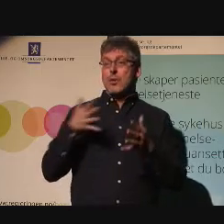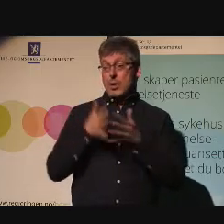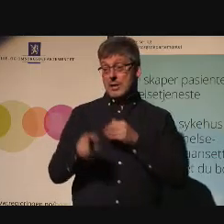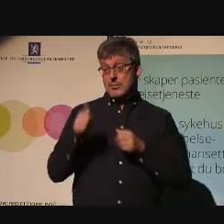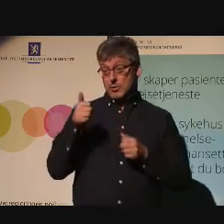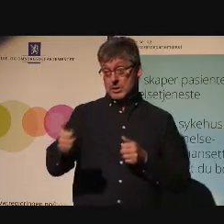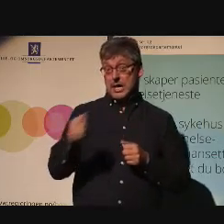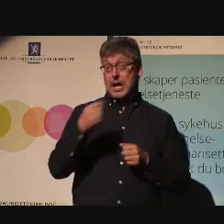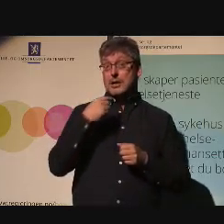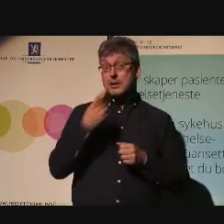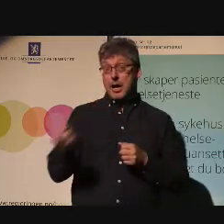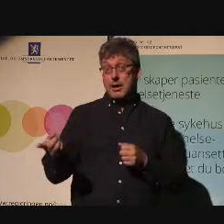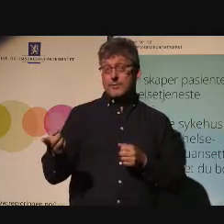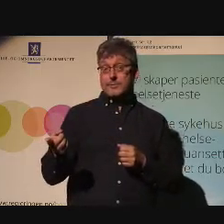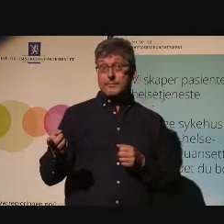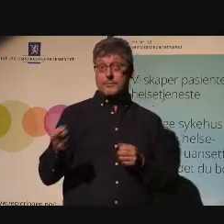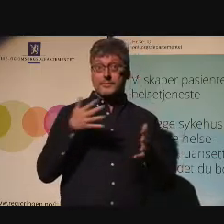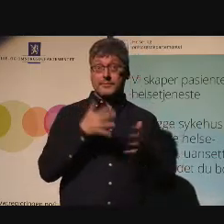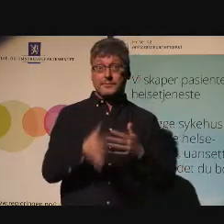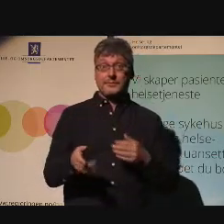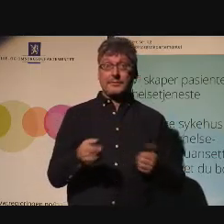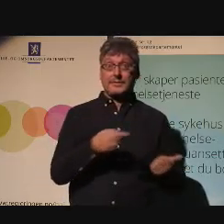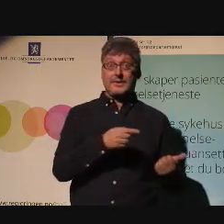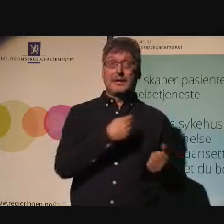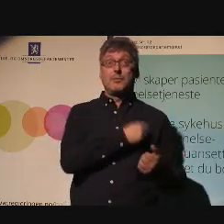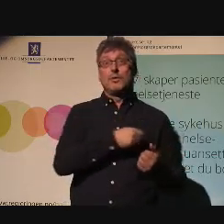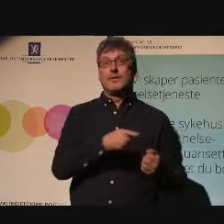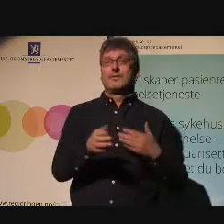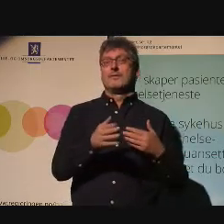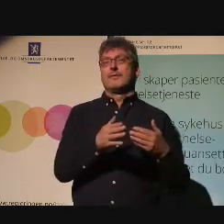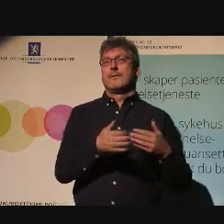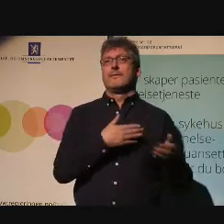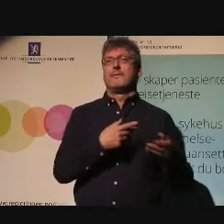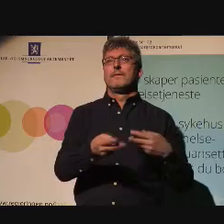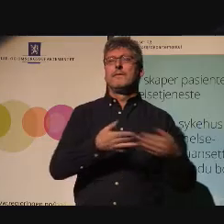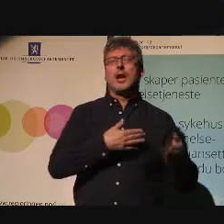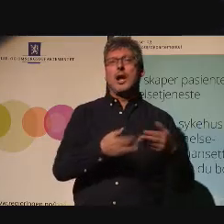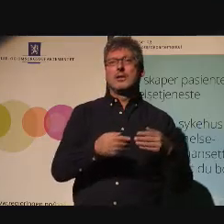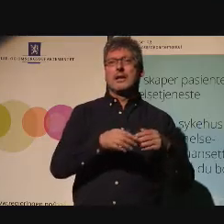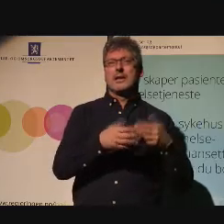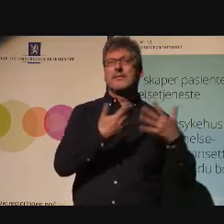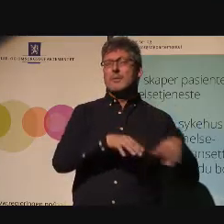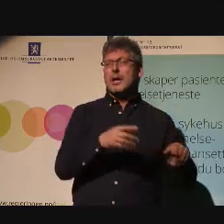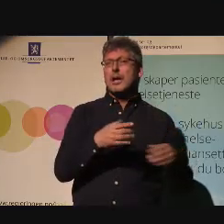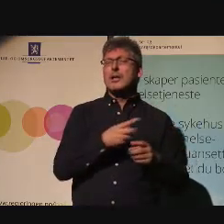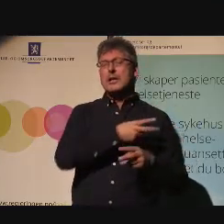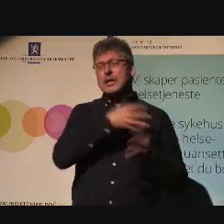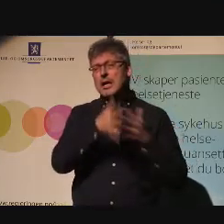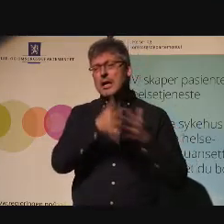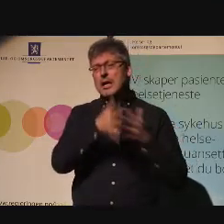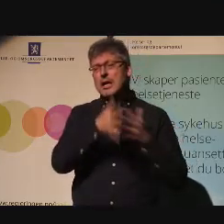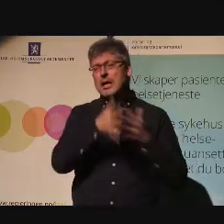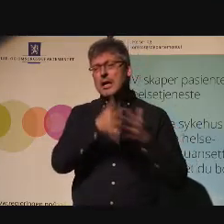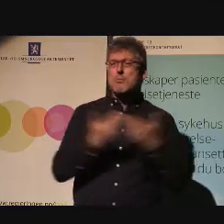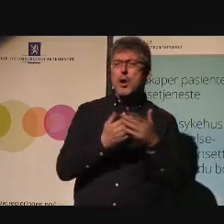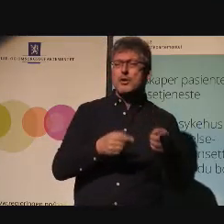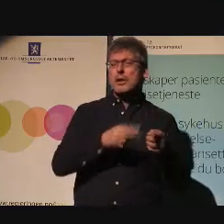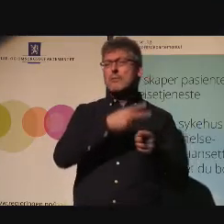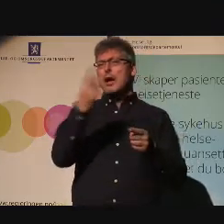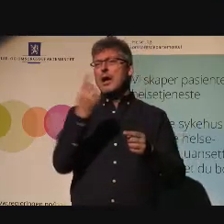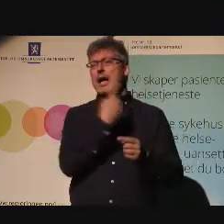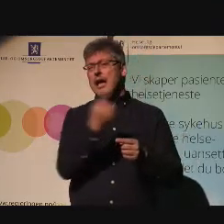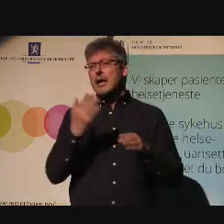fortalt, gjennom det som proffen i Forandringsfabrikken har forklart, gjennom andre møter med